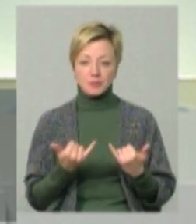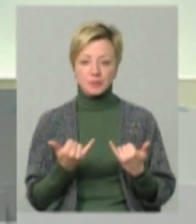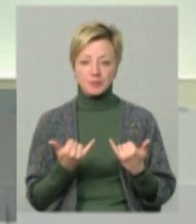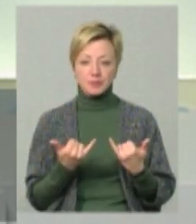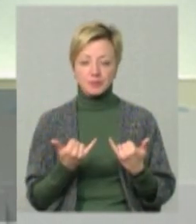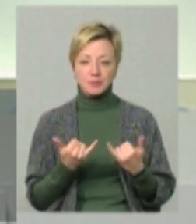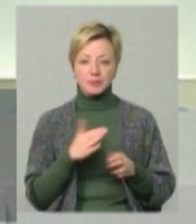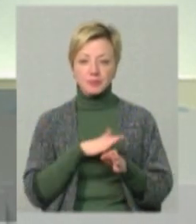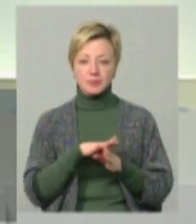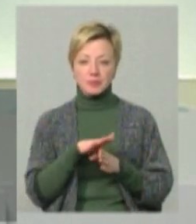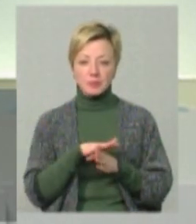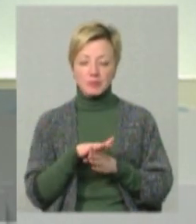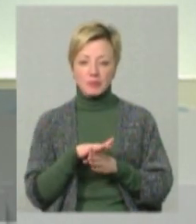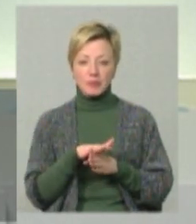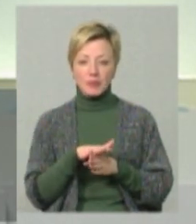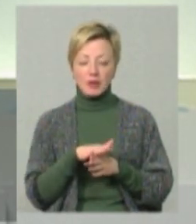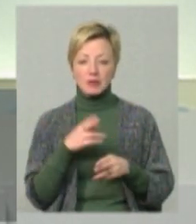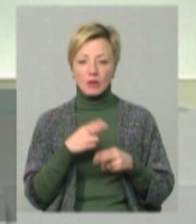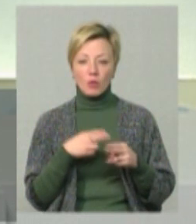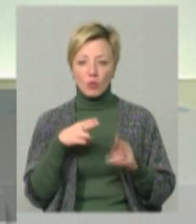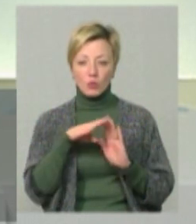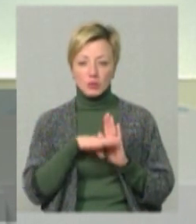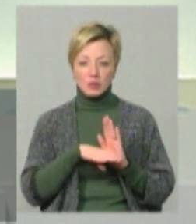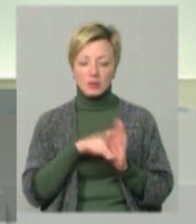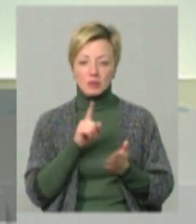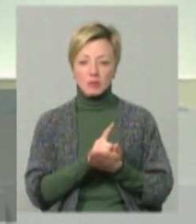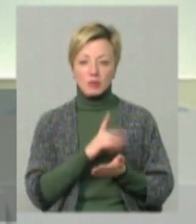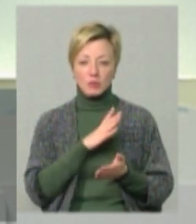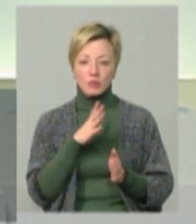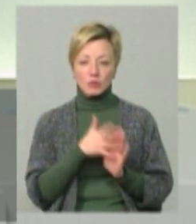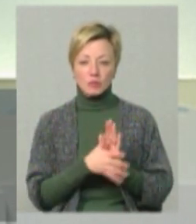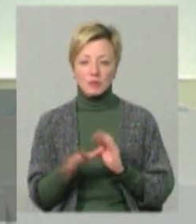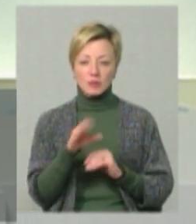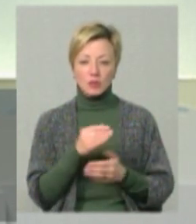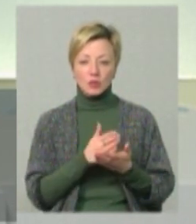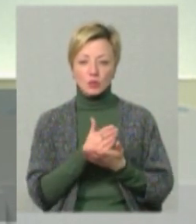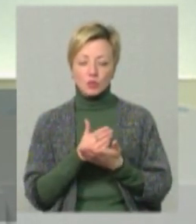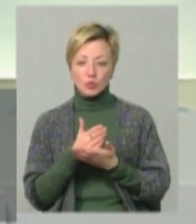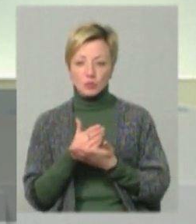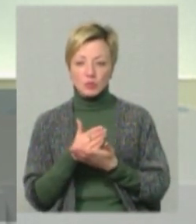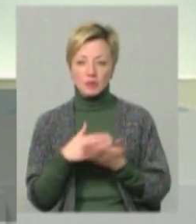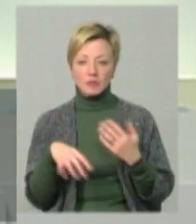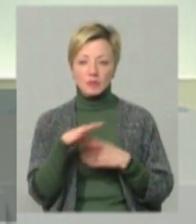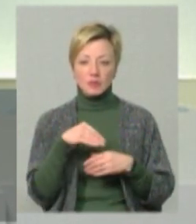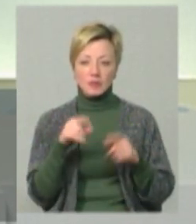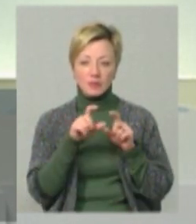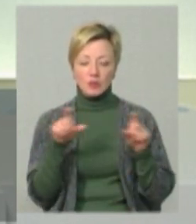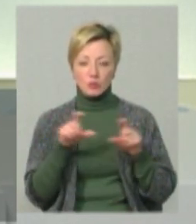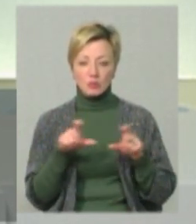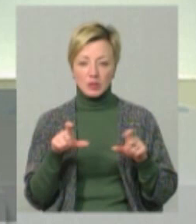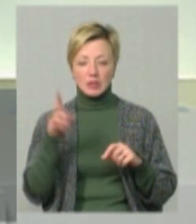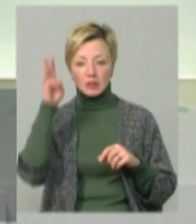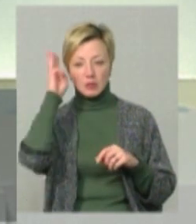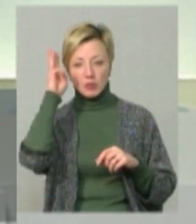Зараз відбувається відповідне загострення, але ми маємо розуміти, що всі служби, всі